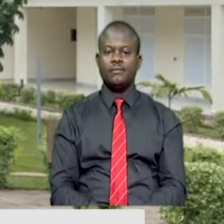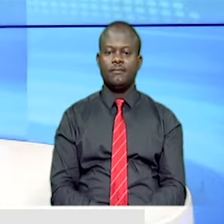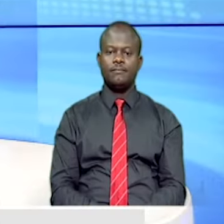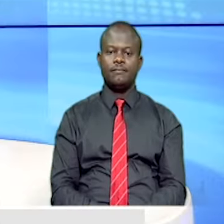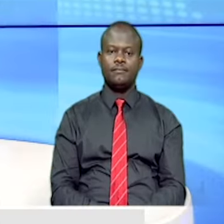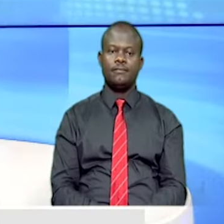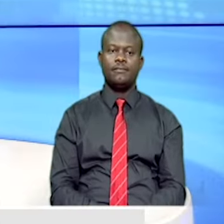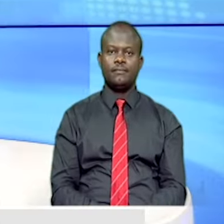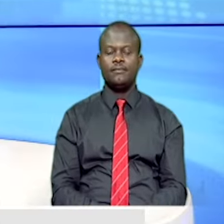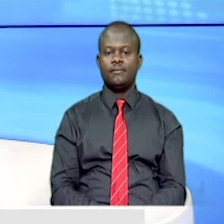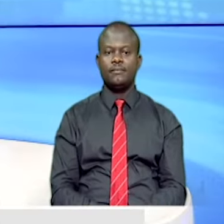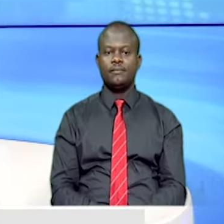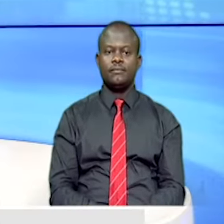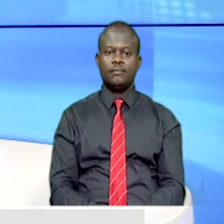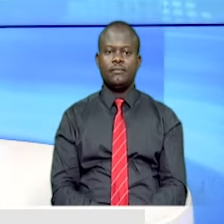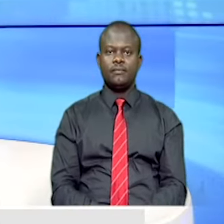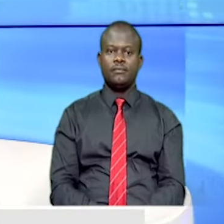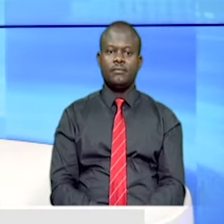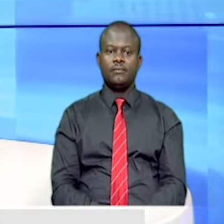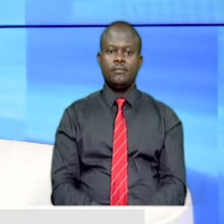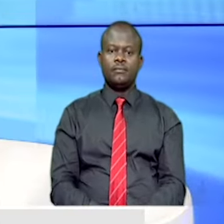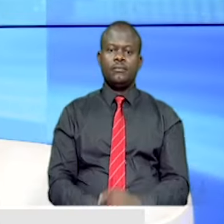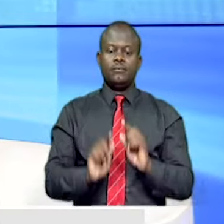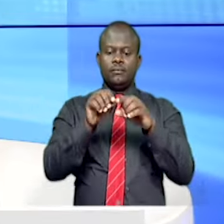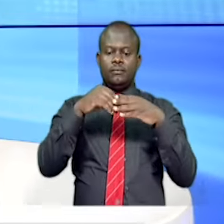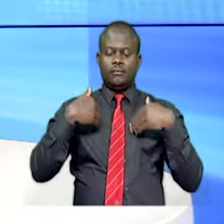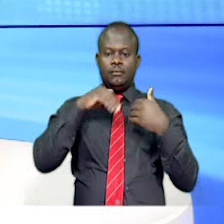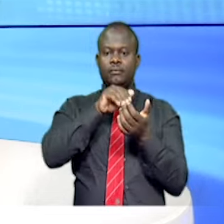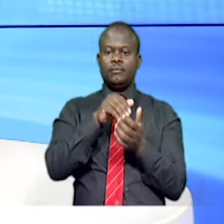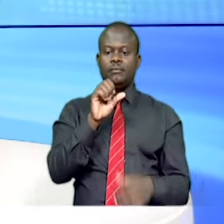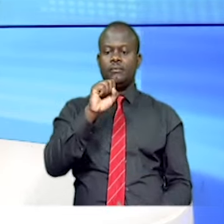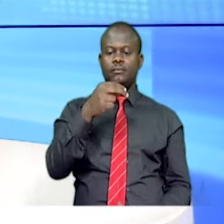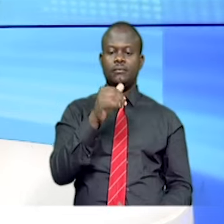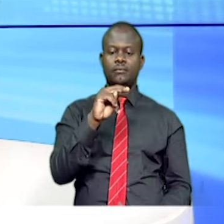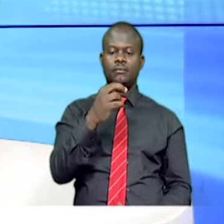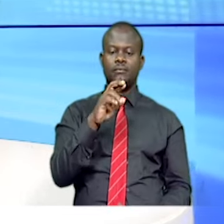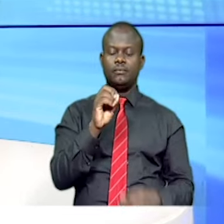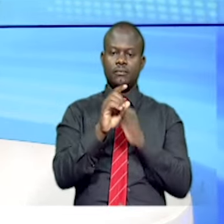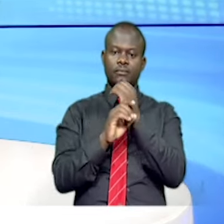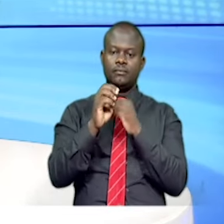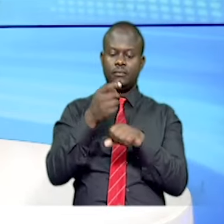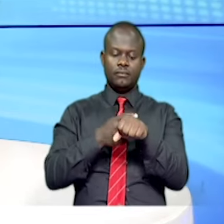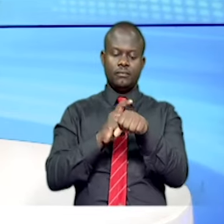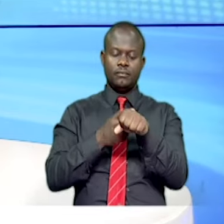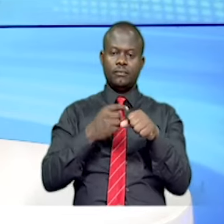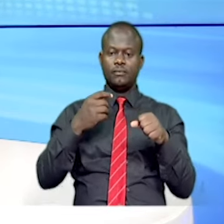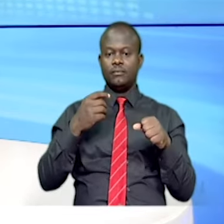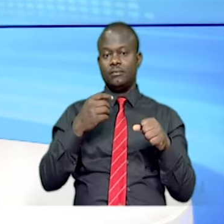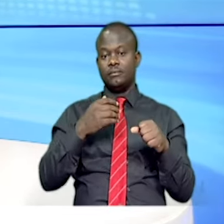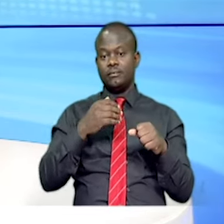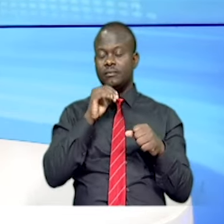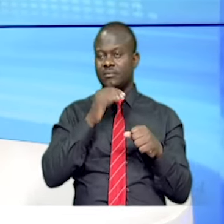Burera naho abagana ikigonderabuzima cya Shingiro ni mu karere ka Musanze bo barinubira ubuto